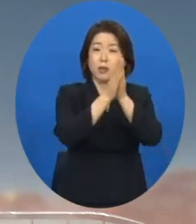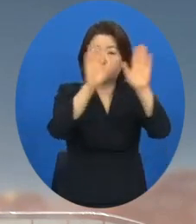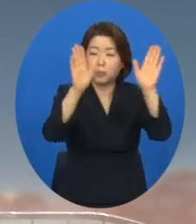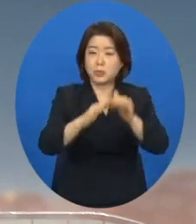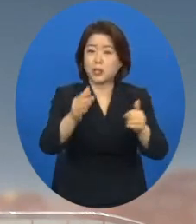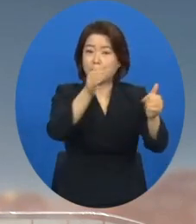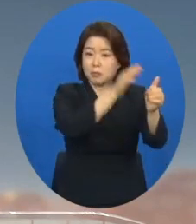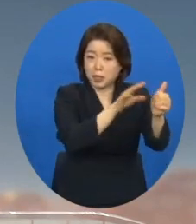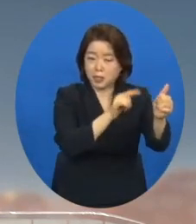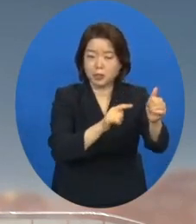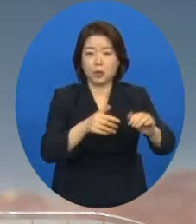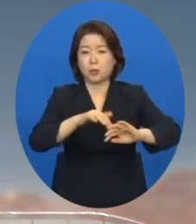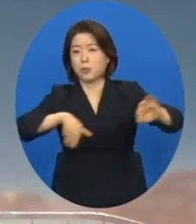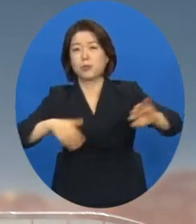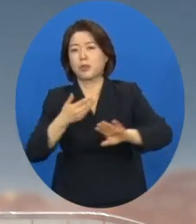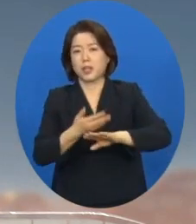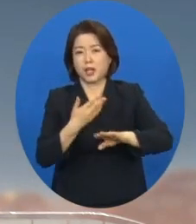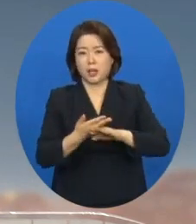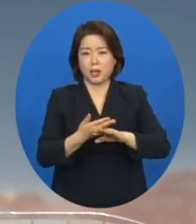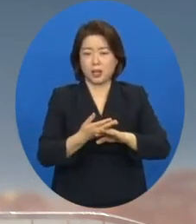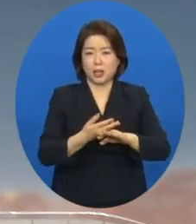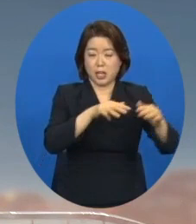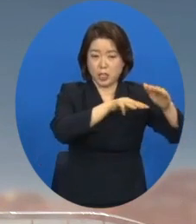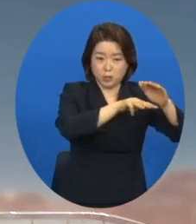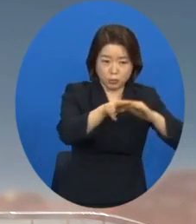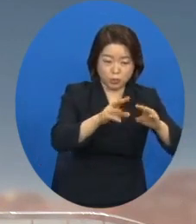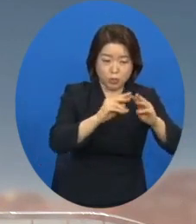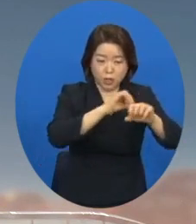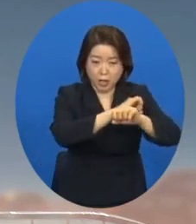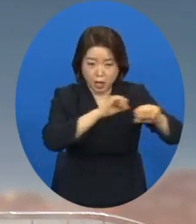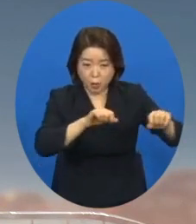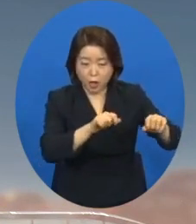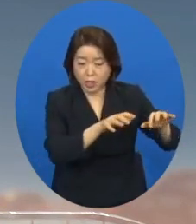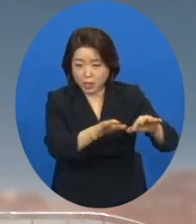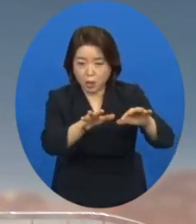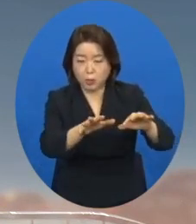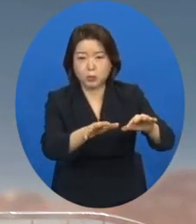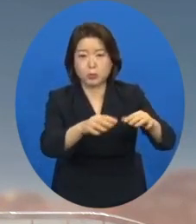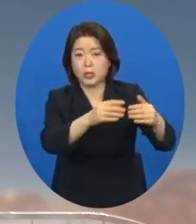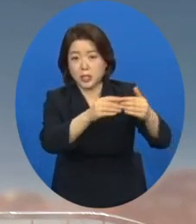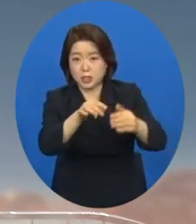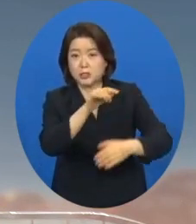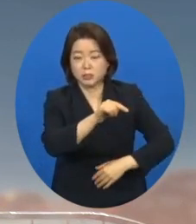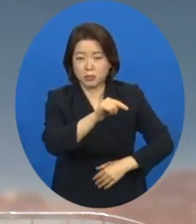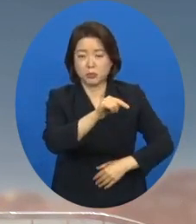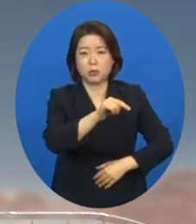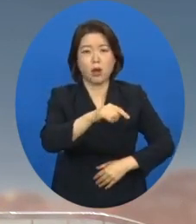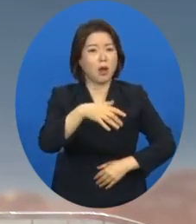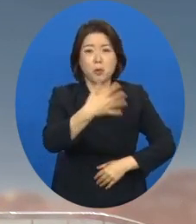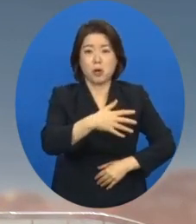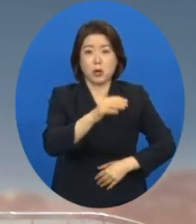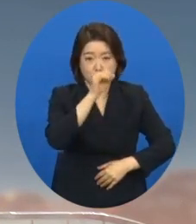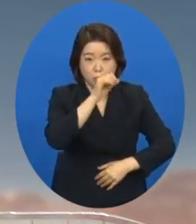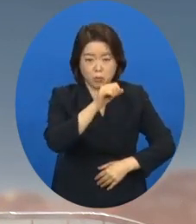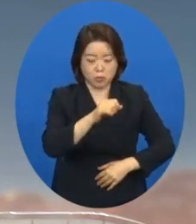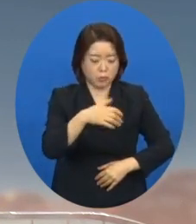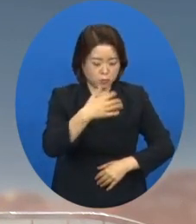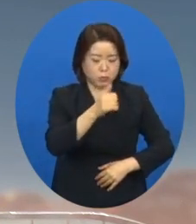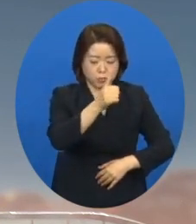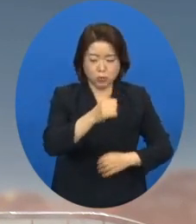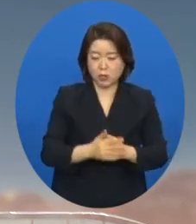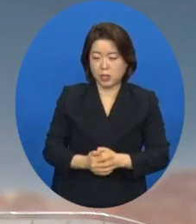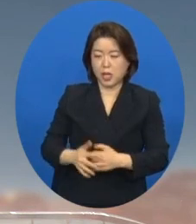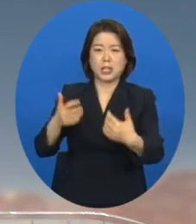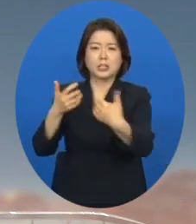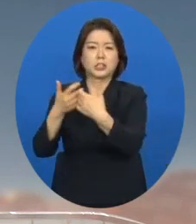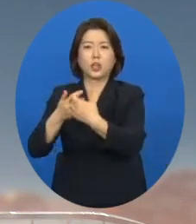달라요. 출애굽하고 광야를 인도하는 것도 너무 대단한 일이지만 전쟁을 한 건 아니었잖아요. 몇 번의 전투는 있었지만 전쟁이라고